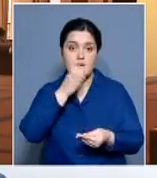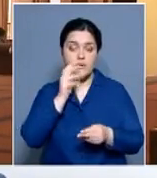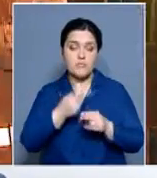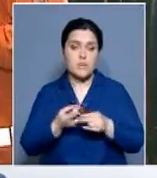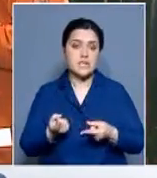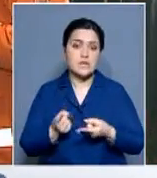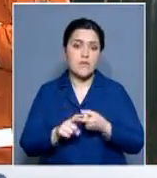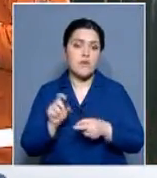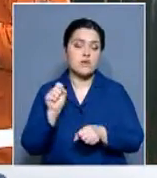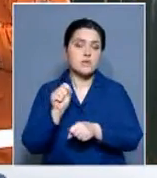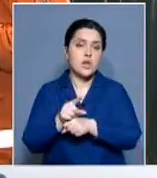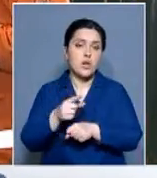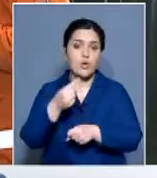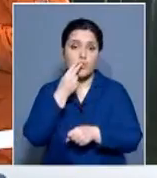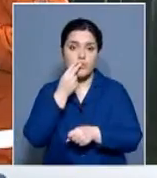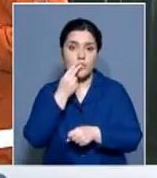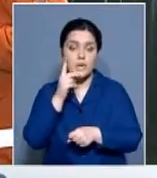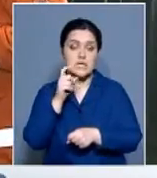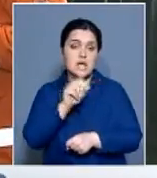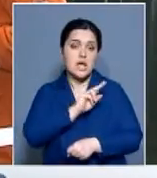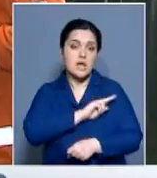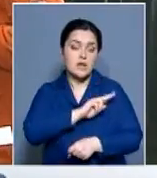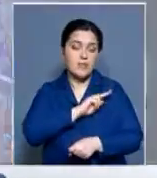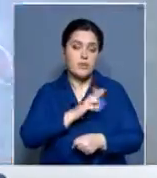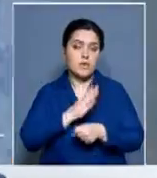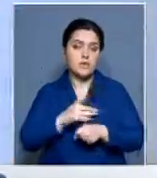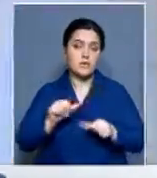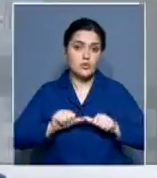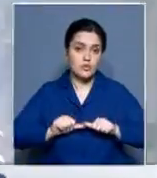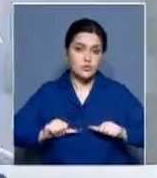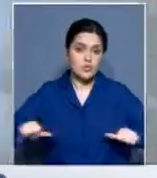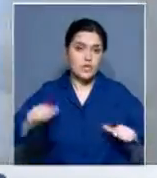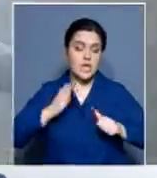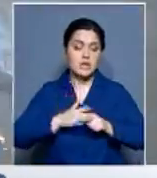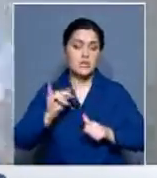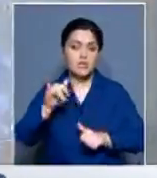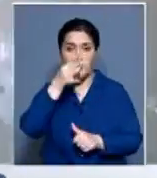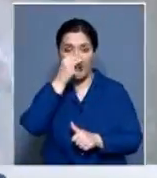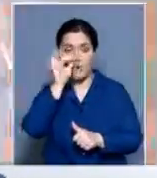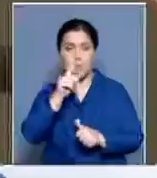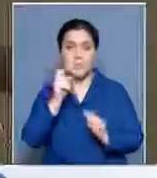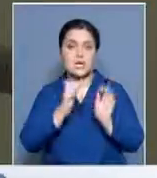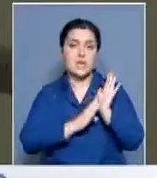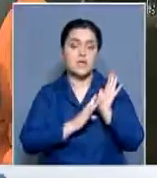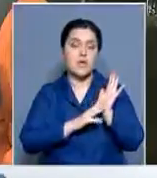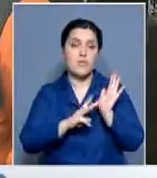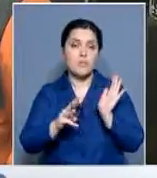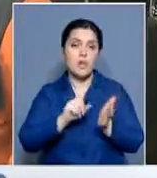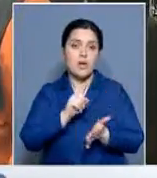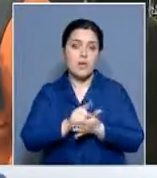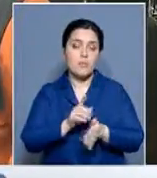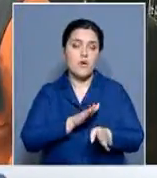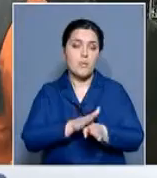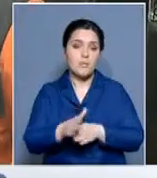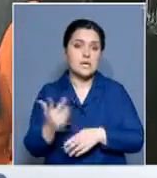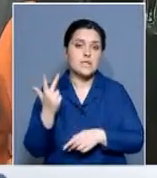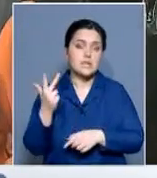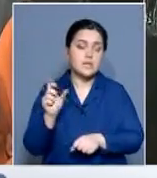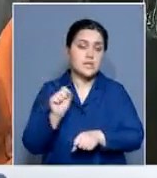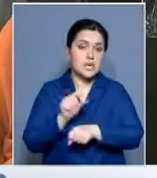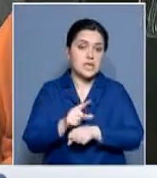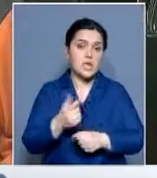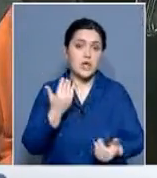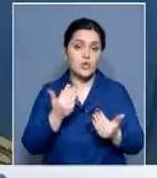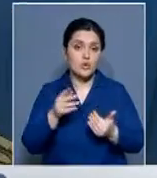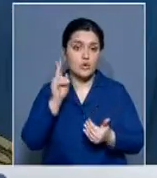заказ блюд. За работой наблюдают специалисты с внушительным опытом. За 90 минут участники должны выполнить 3 задания. Если кто-то